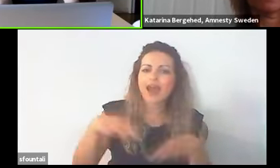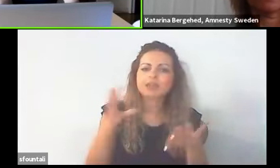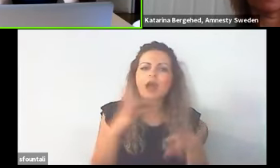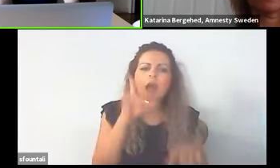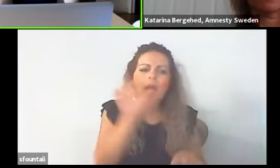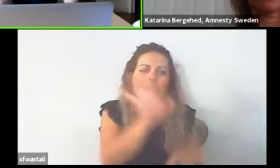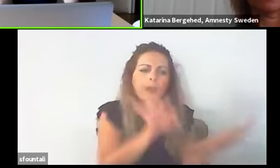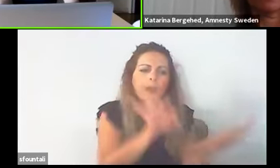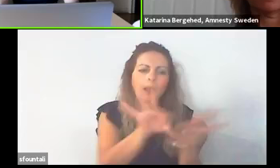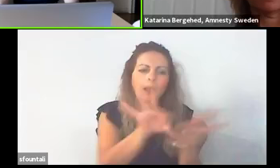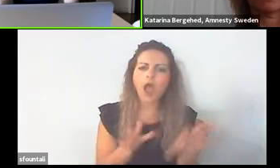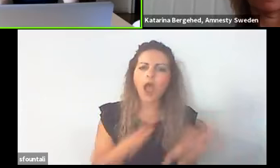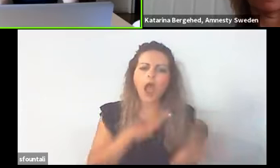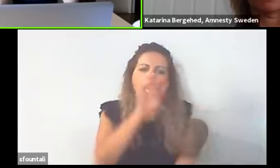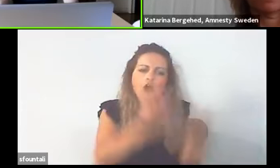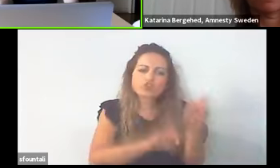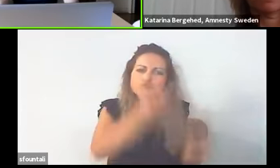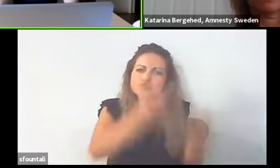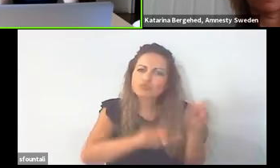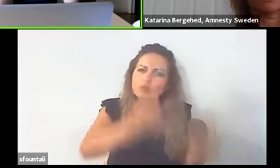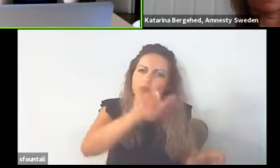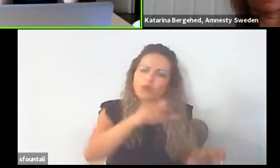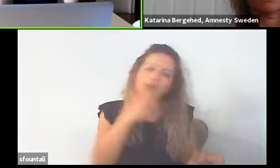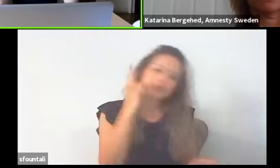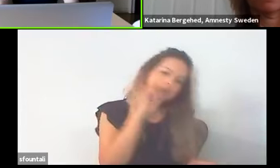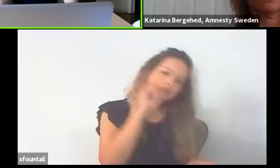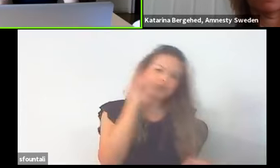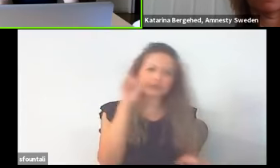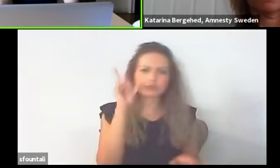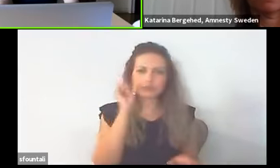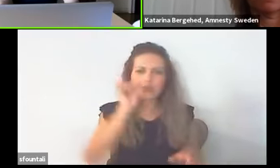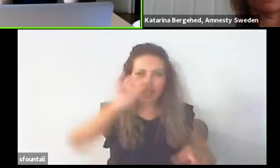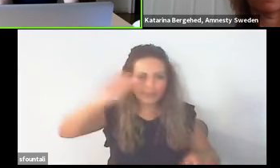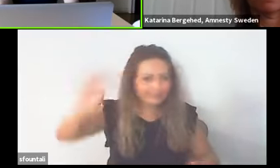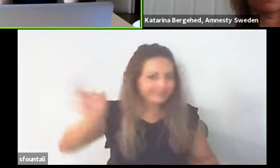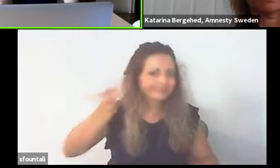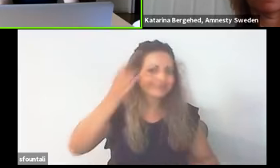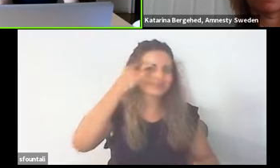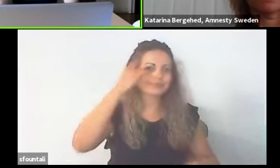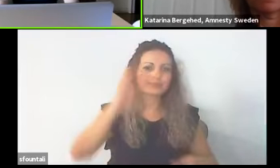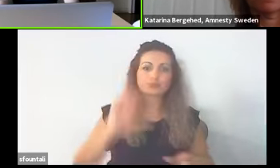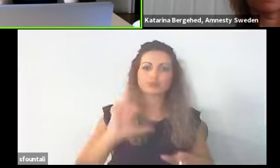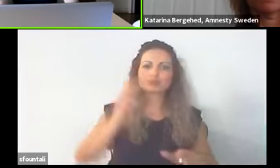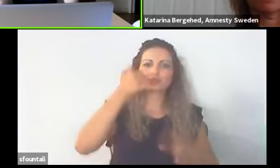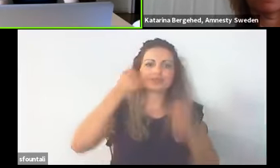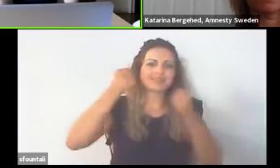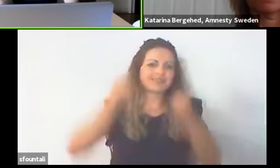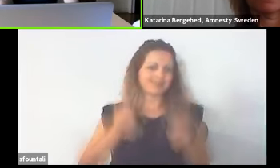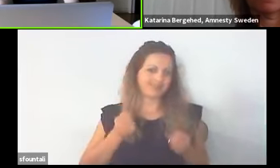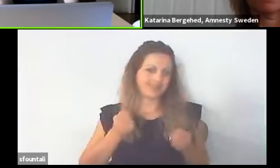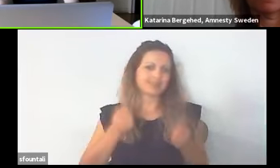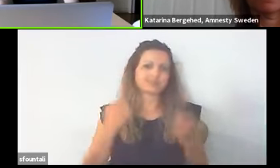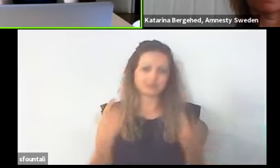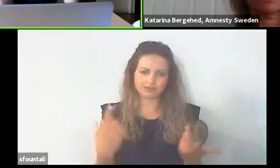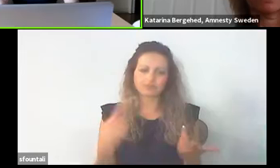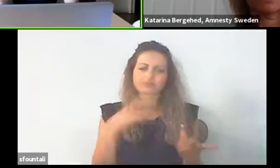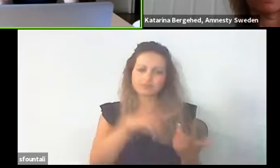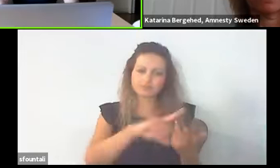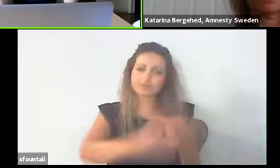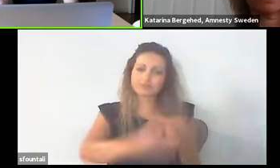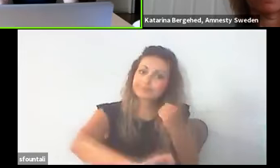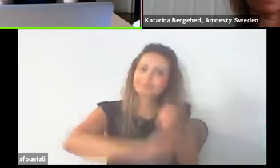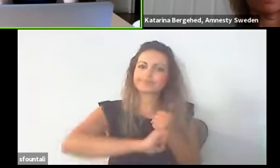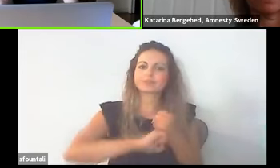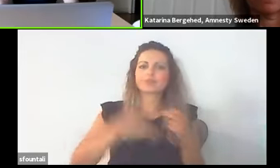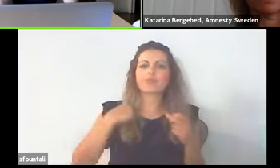από κάποιους και κάποιες πρωτοπόρες που συνέβαλαν στο δημόσιο διάλογο και στη